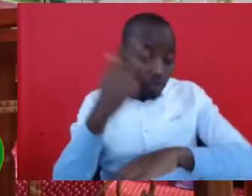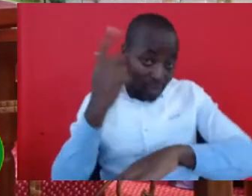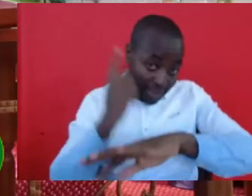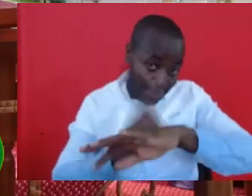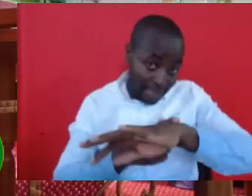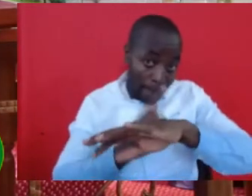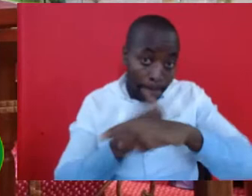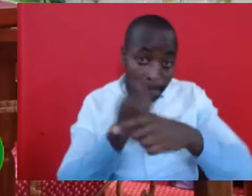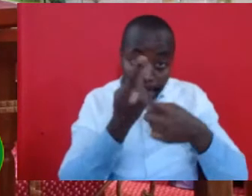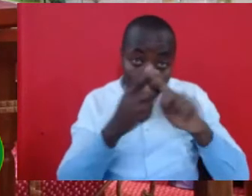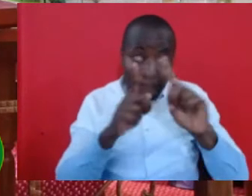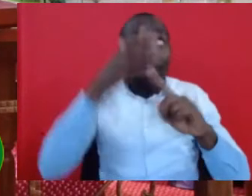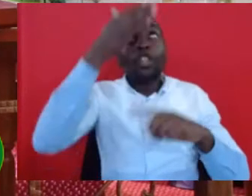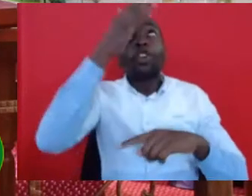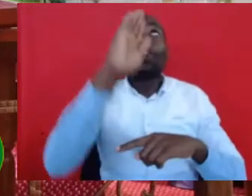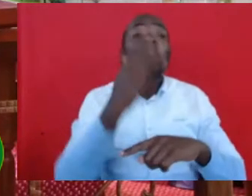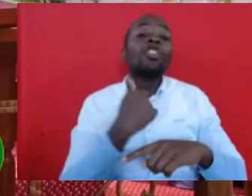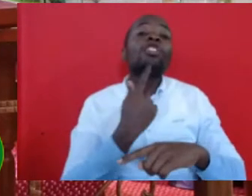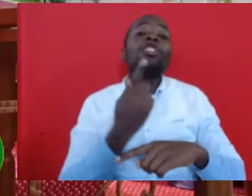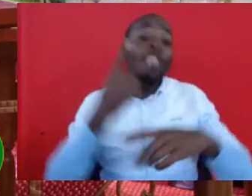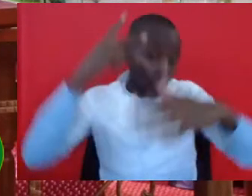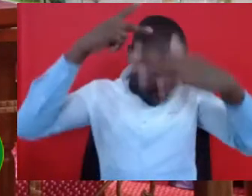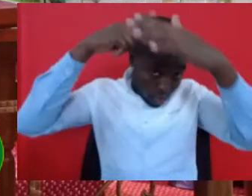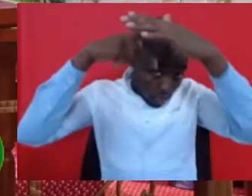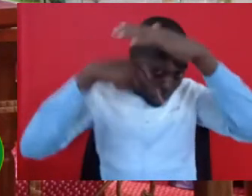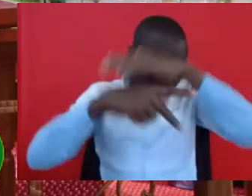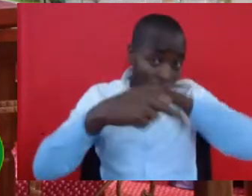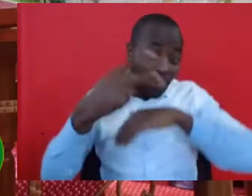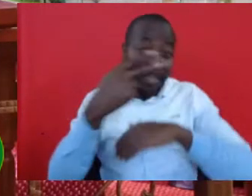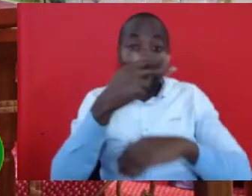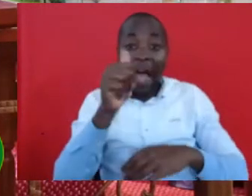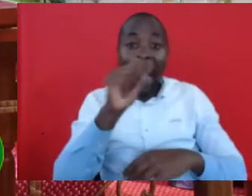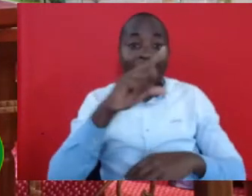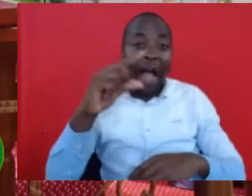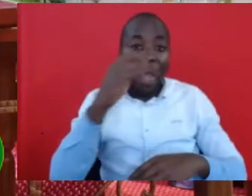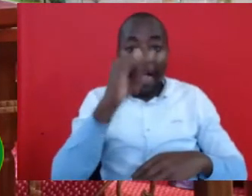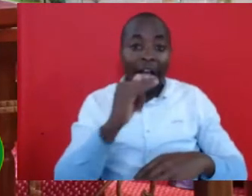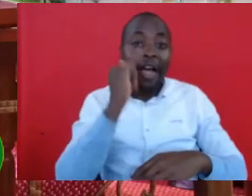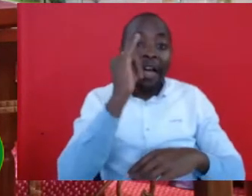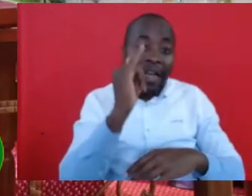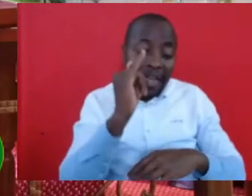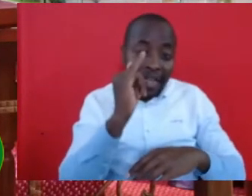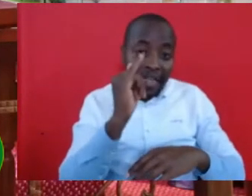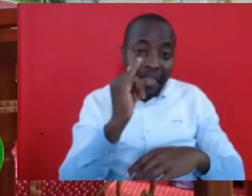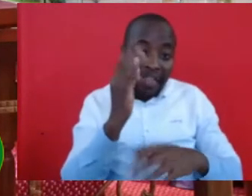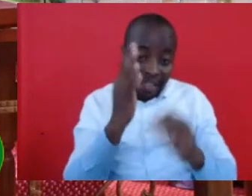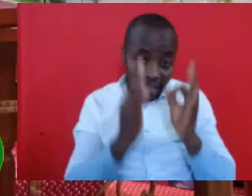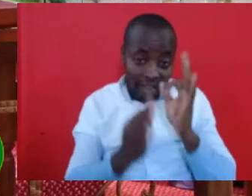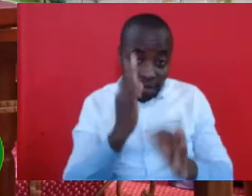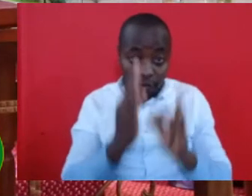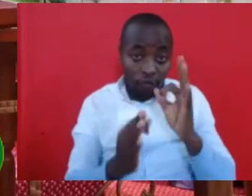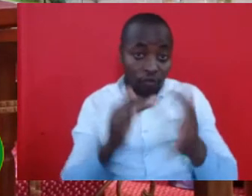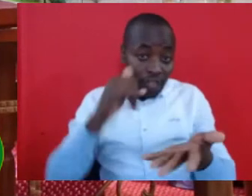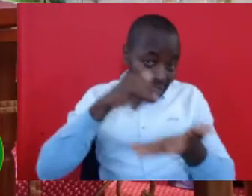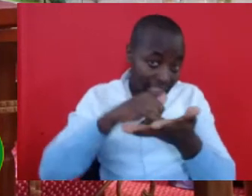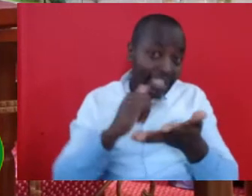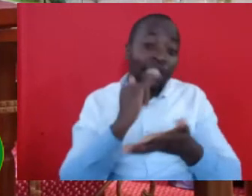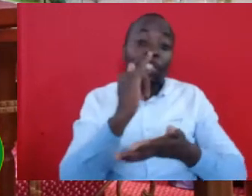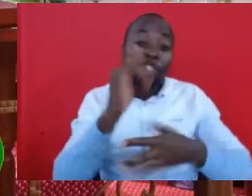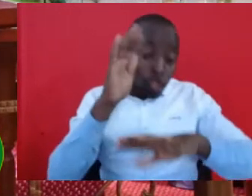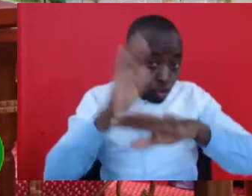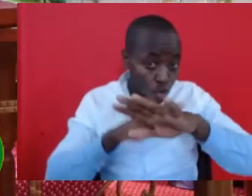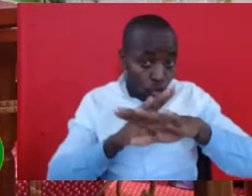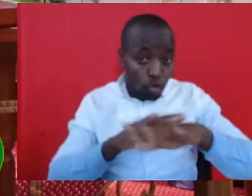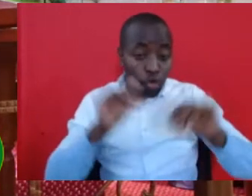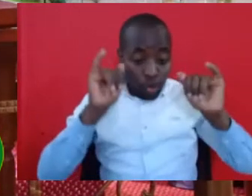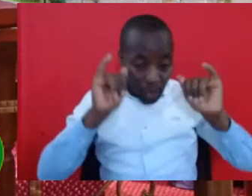Mungu ameniambia mimi nabii Hagai, je, ni sawa kwenu kukaa katika majumba yenu